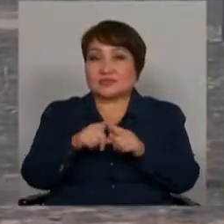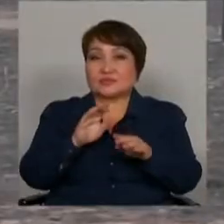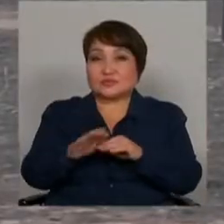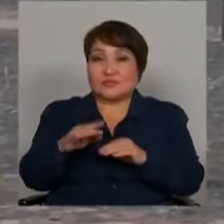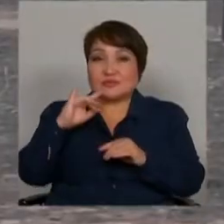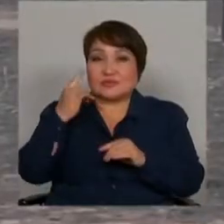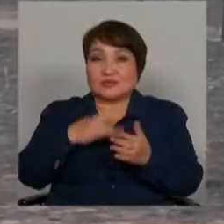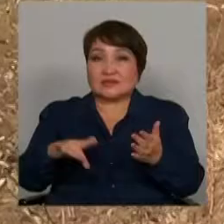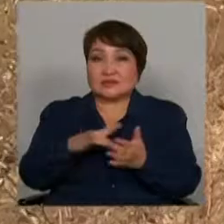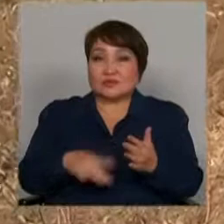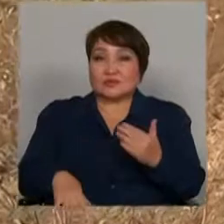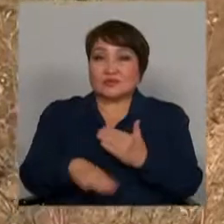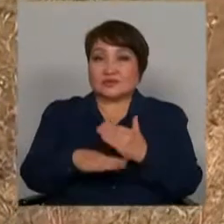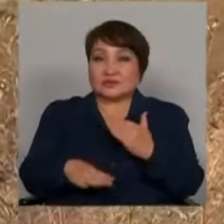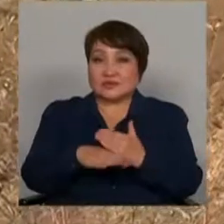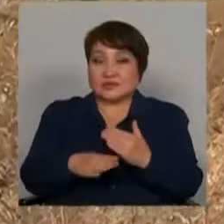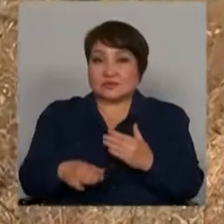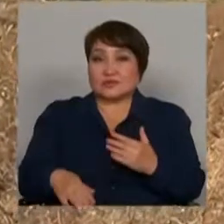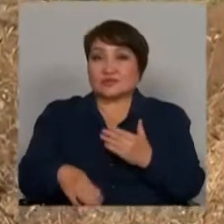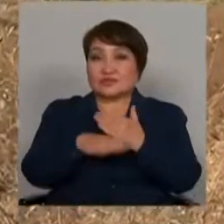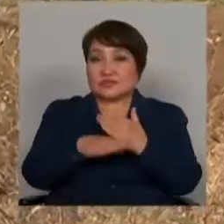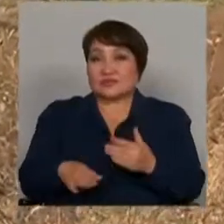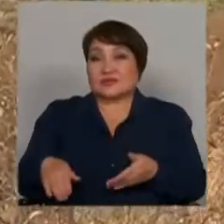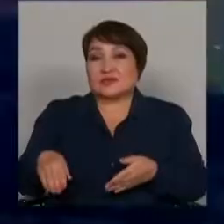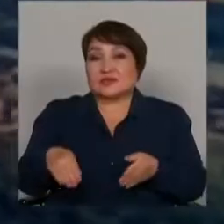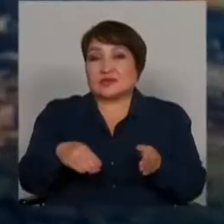көмекке қосымша күштер жолға шықты.